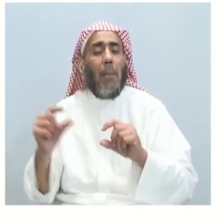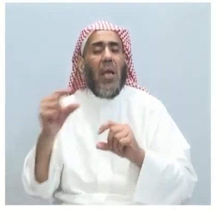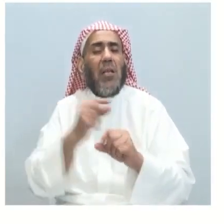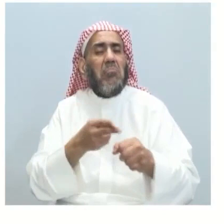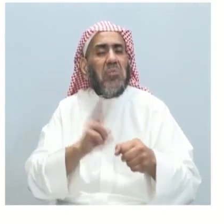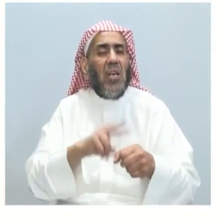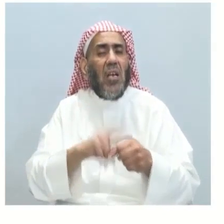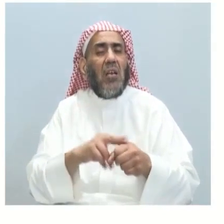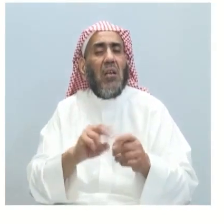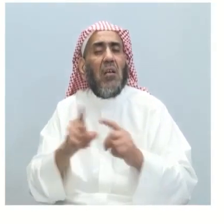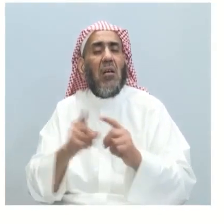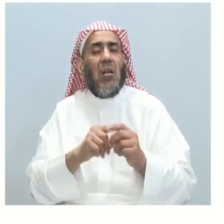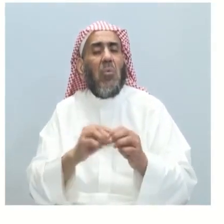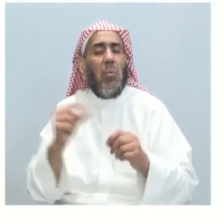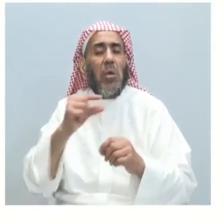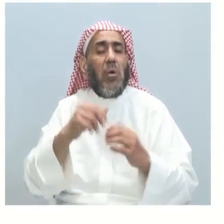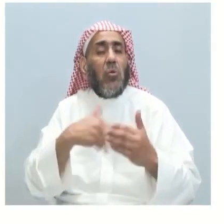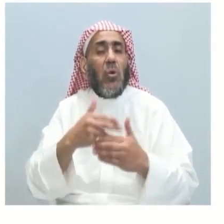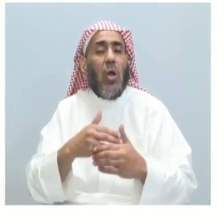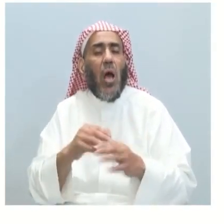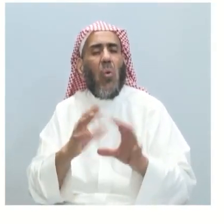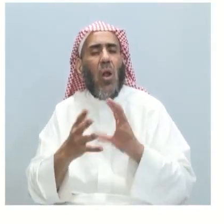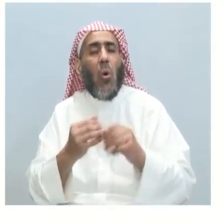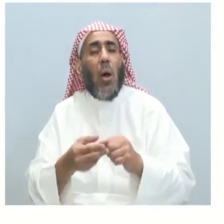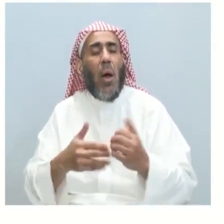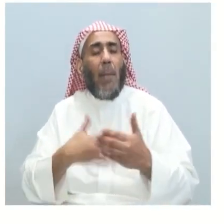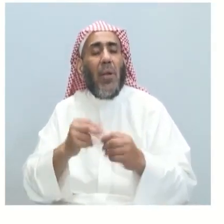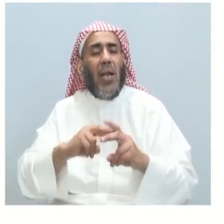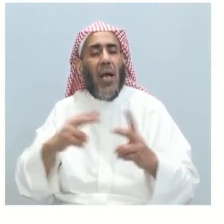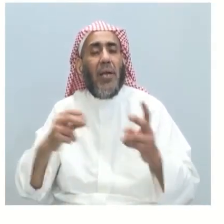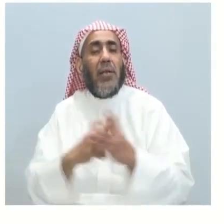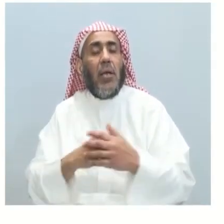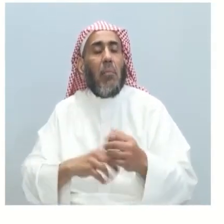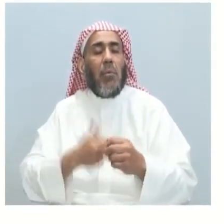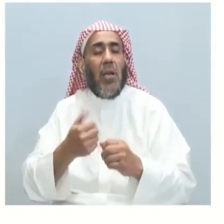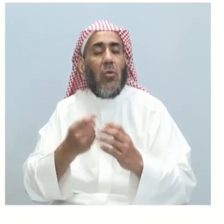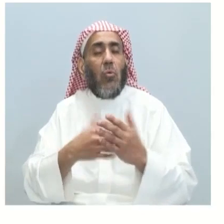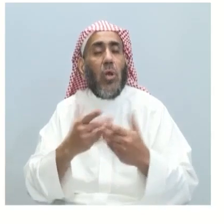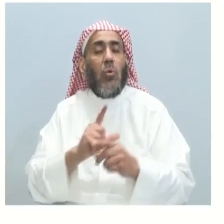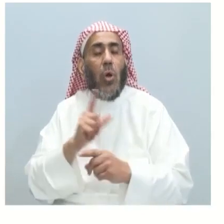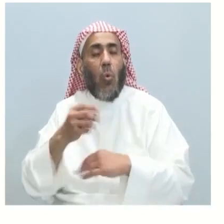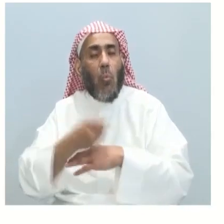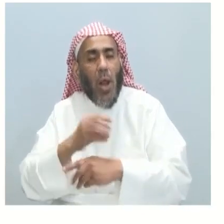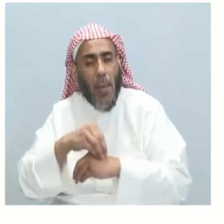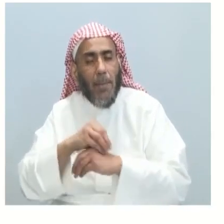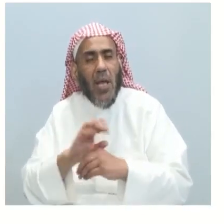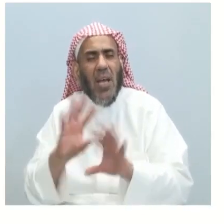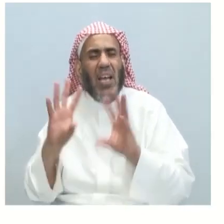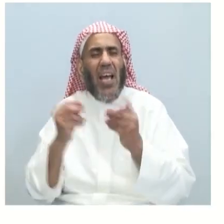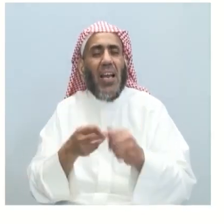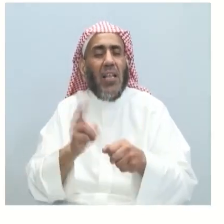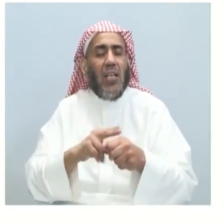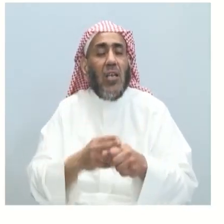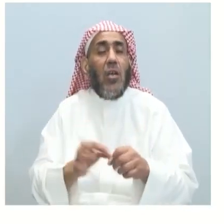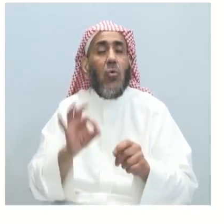بتكرار وكانه ايضا هناك لم تي بعبارات اخرى او لعله عبر بجانب اخر الى اخره بامكانك تذكر ما تريد نحن نقول بدورنا كان هذا التكرار